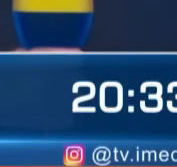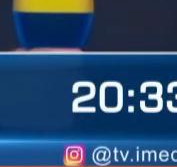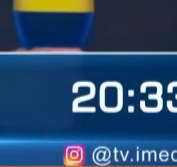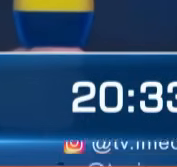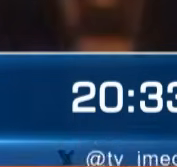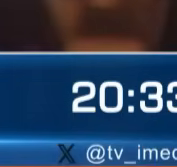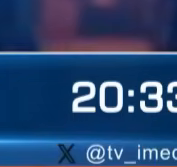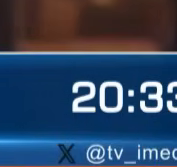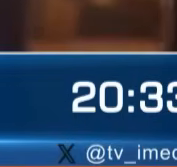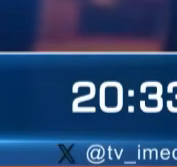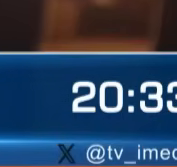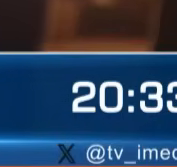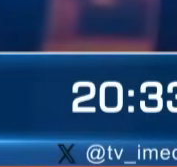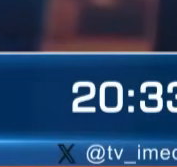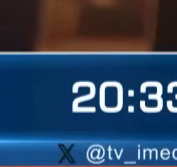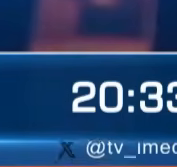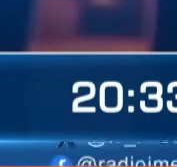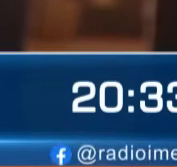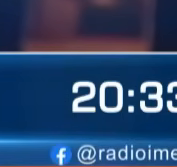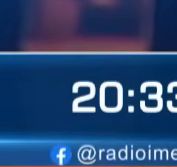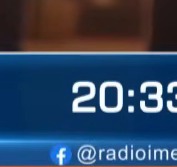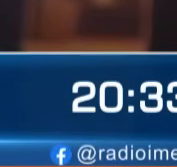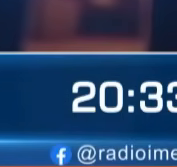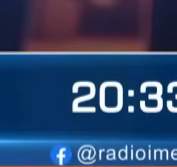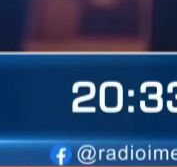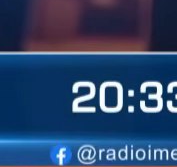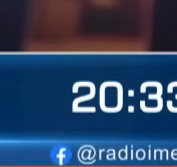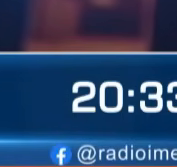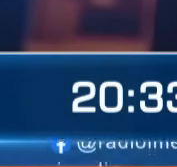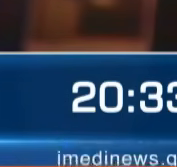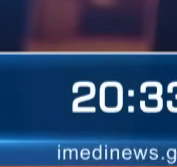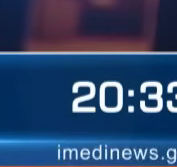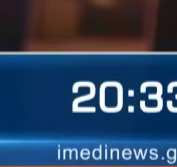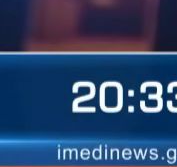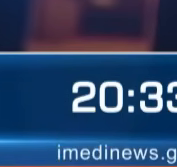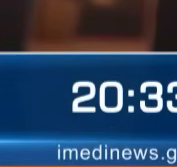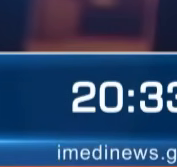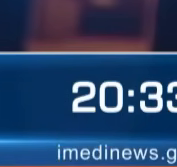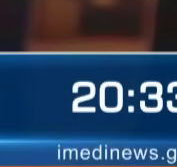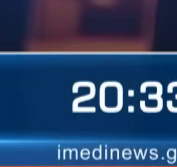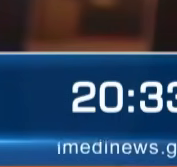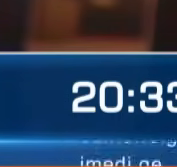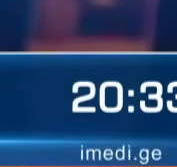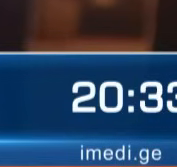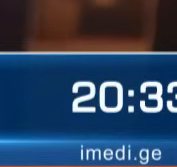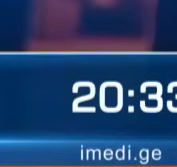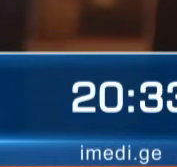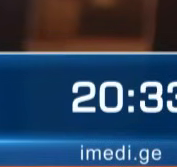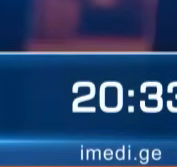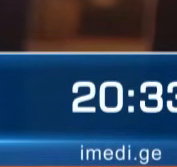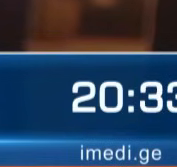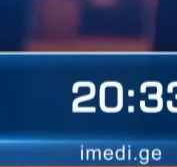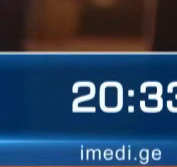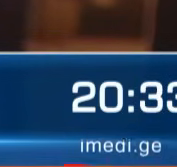Ბაღდადი გლოვობს, დაღუპულების პანაშვიდები მათი ნათესავების ოჯახებში იმართება. სტიქიის ეპიცენტრში კი ამდრომდე გზების დეპარტამენტის ტექნიკა